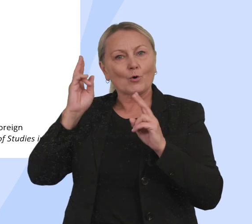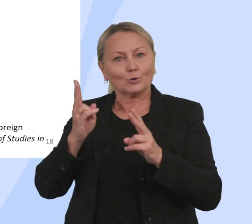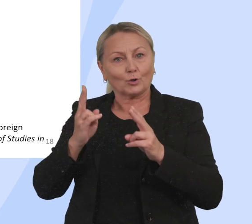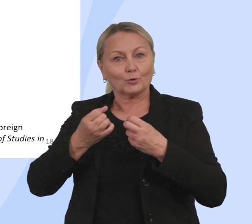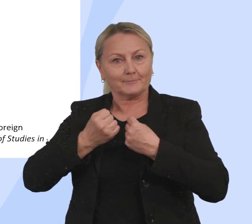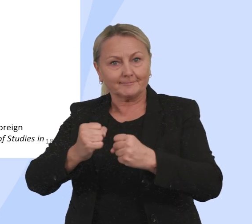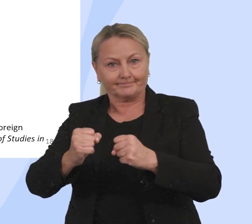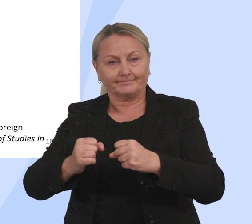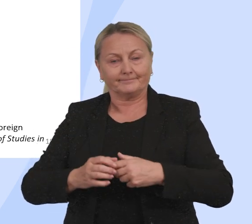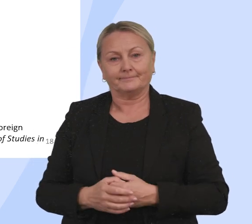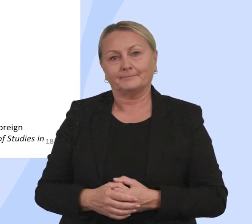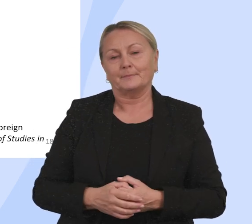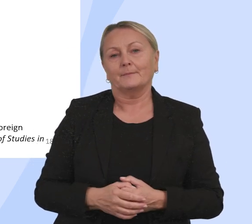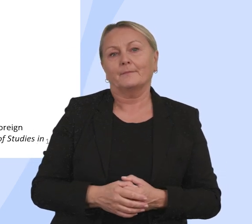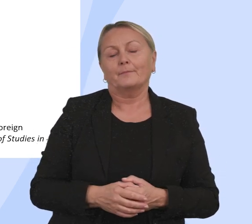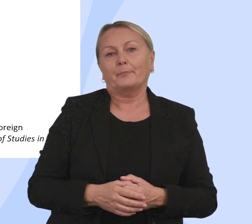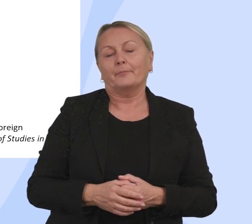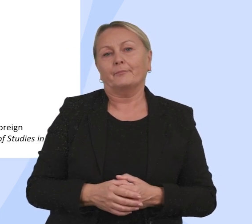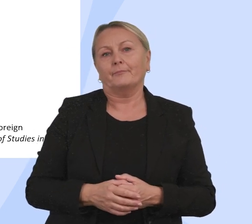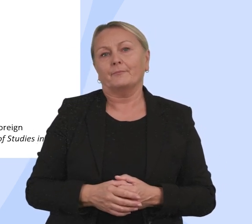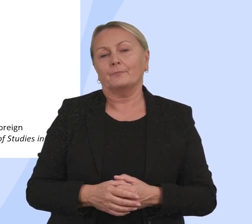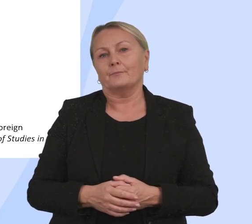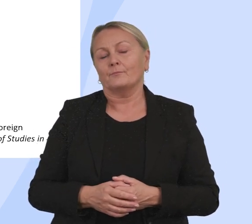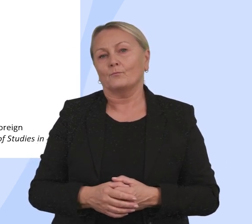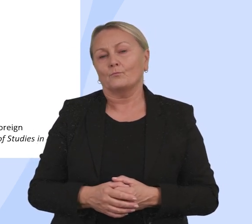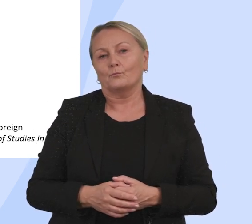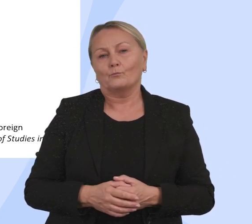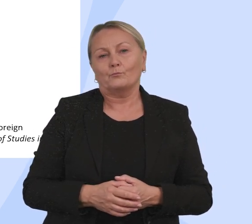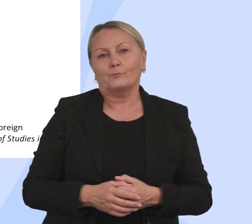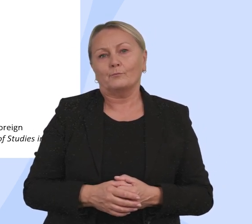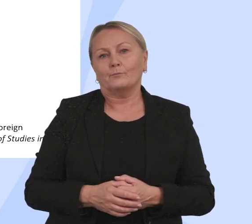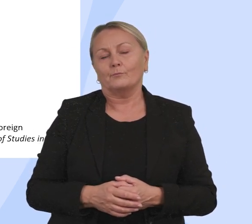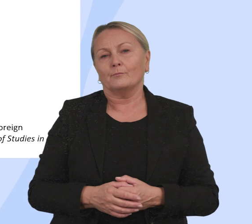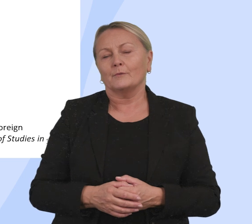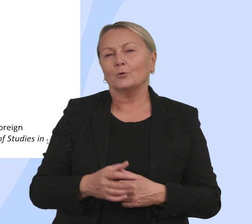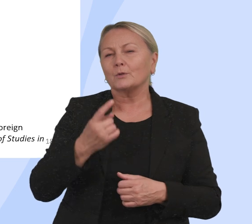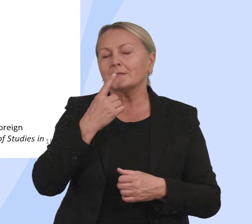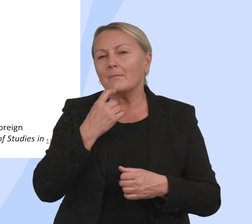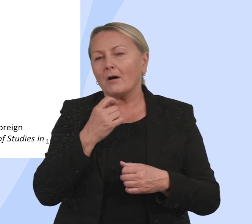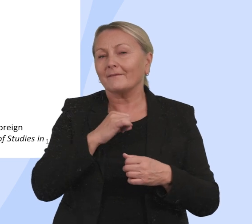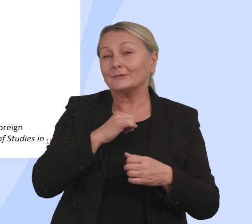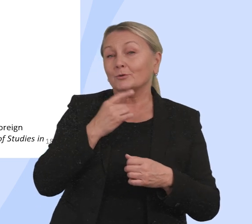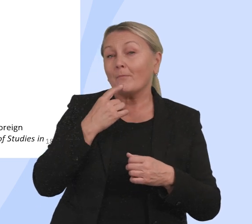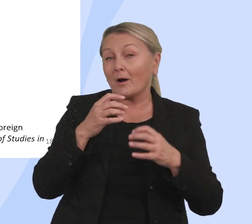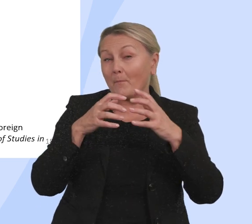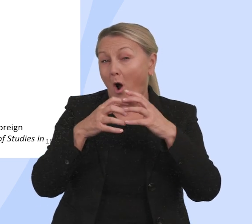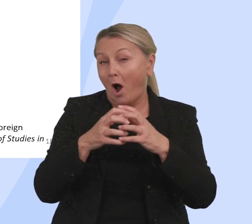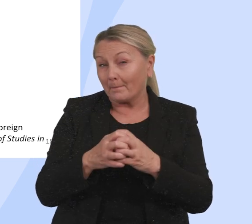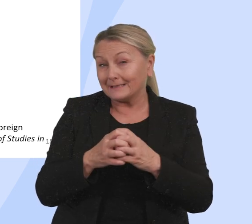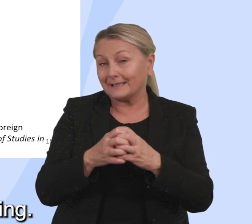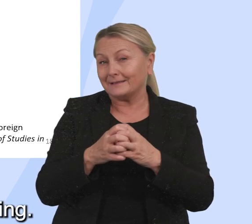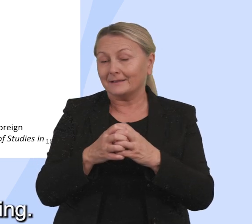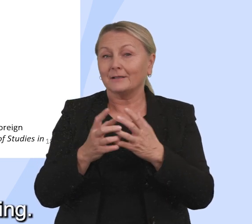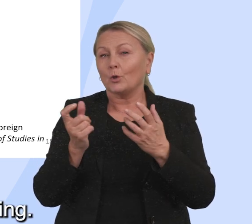duftområder i hjernen, der er i gang. Der vil være noget smag, især hvis vi smager på den. Der er selvfølgelig nogle sproglige områder i